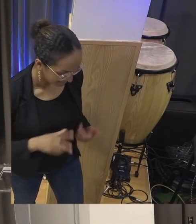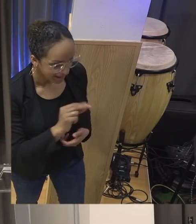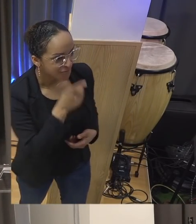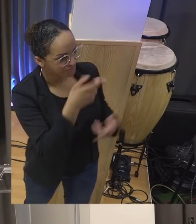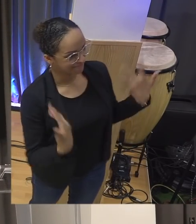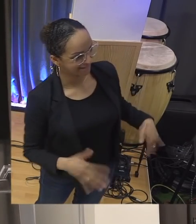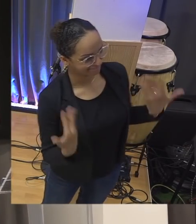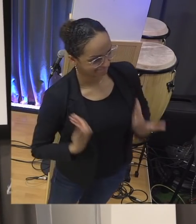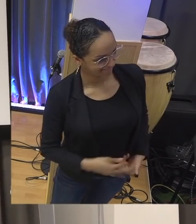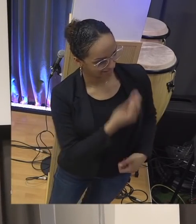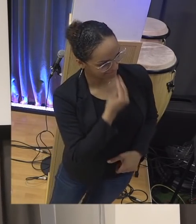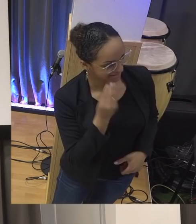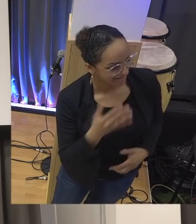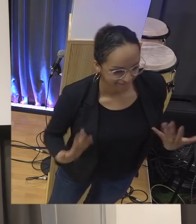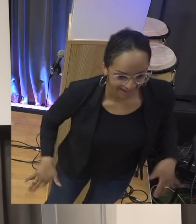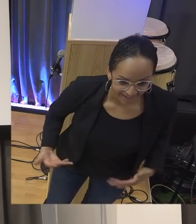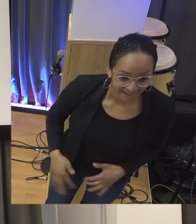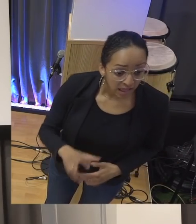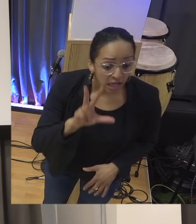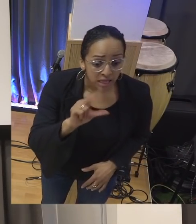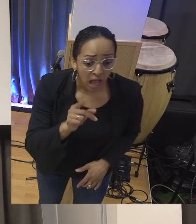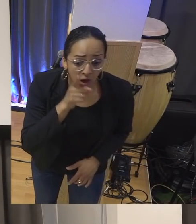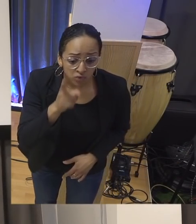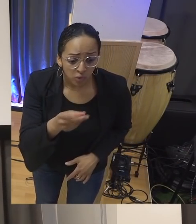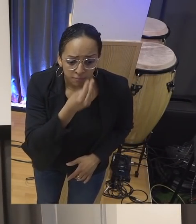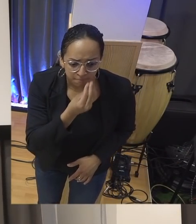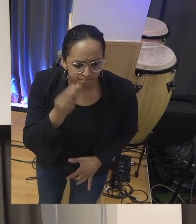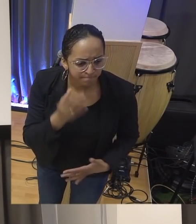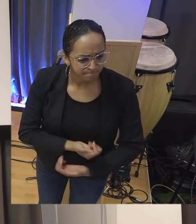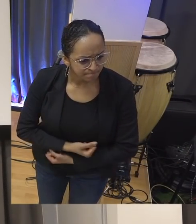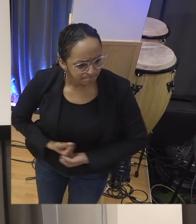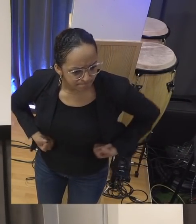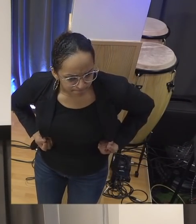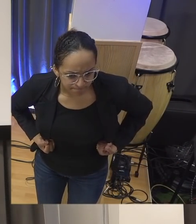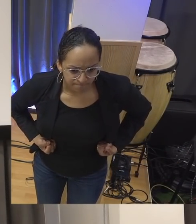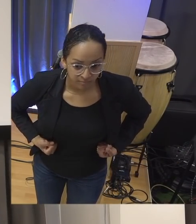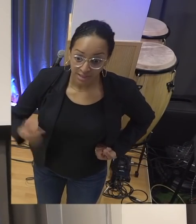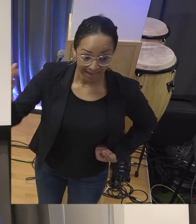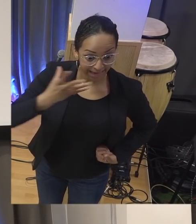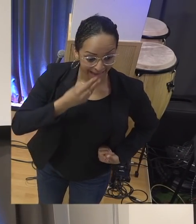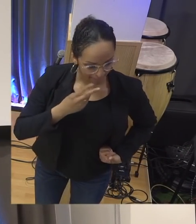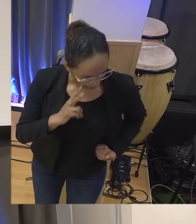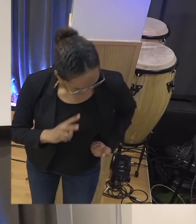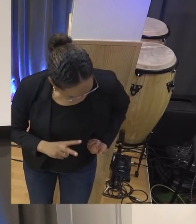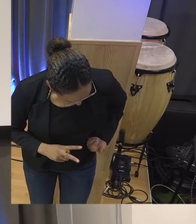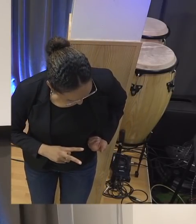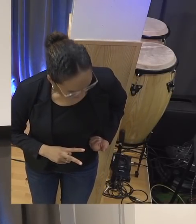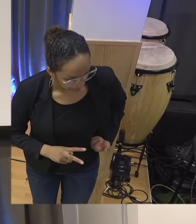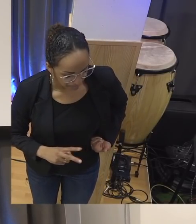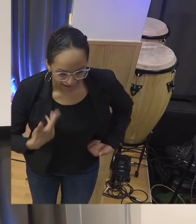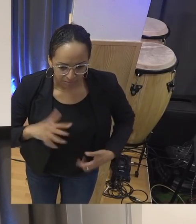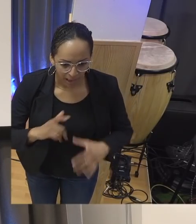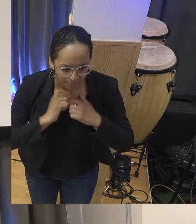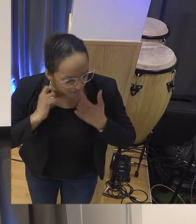Mais le problème, quand j'avais fini mes 30 jours de jeûne, et je brillais sous le regard de l'imam, et j'allais dire du pasteur, de